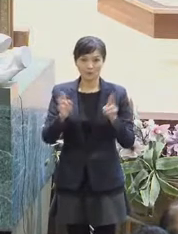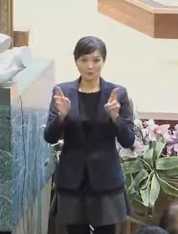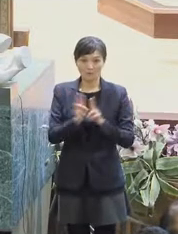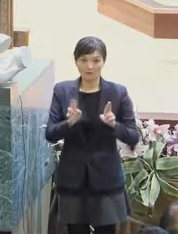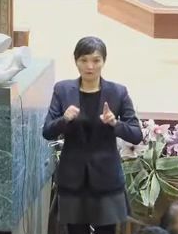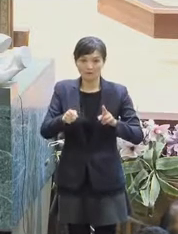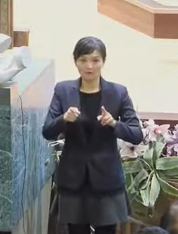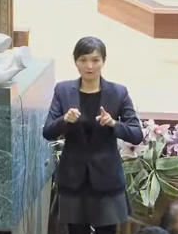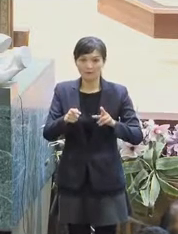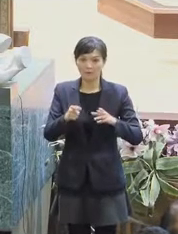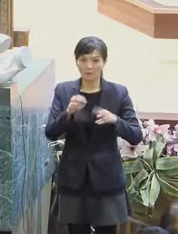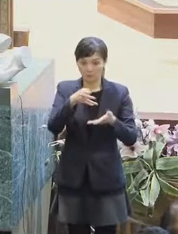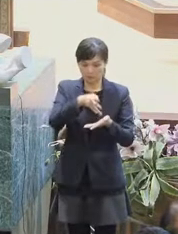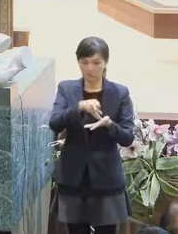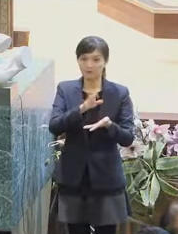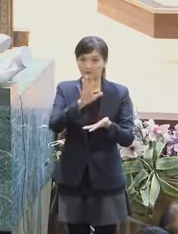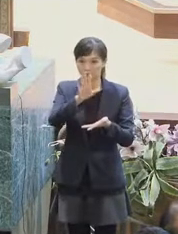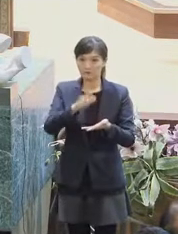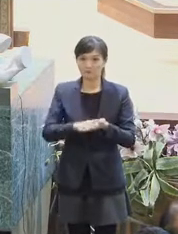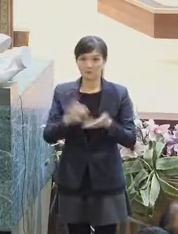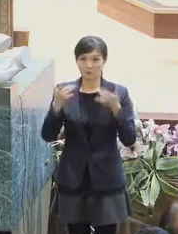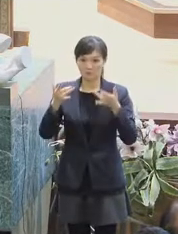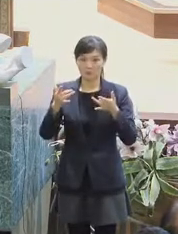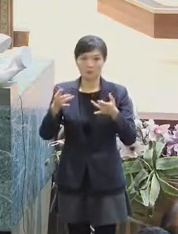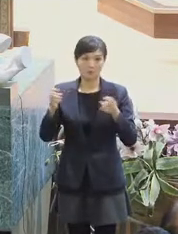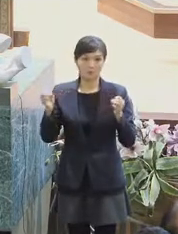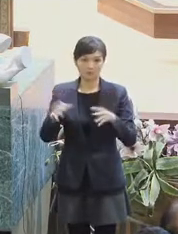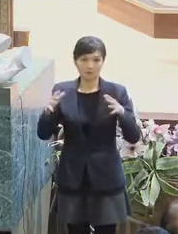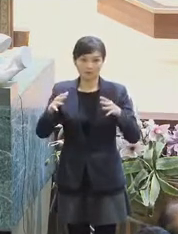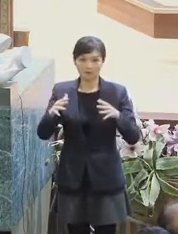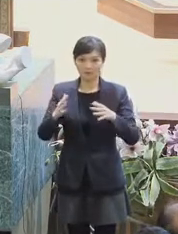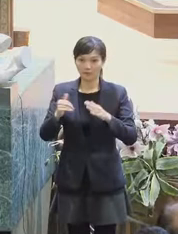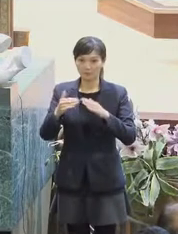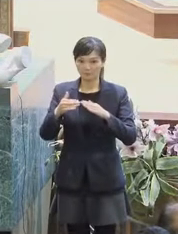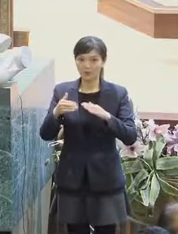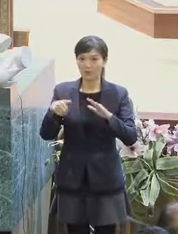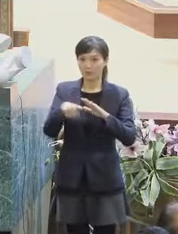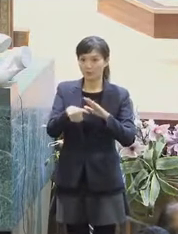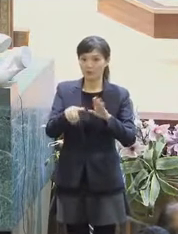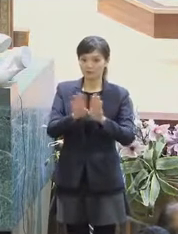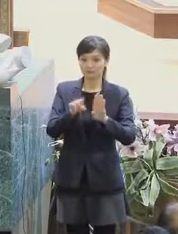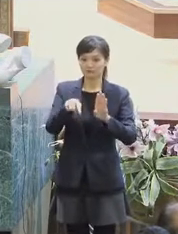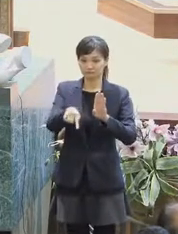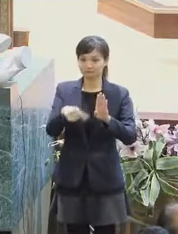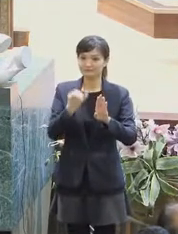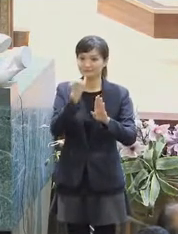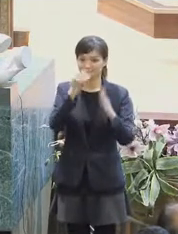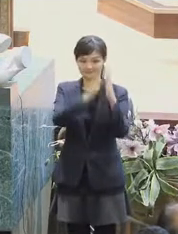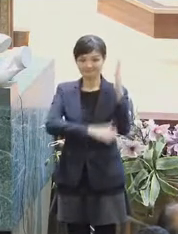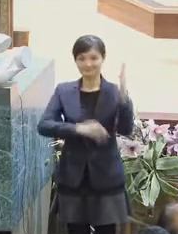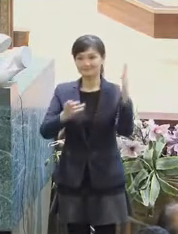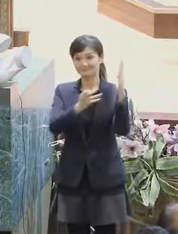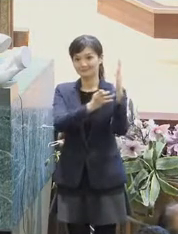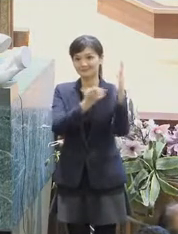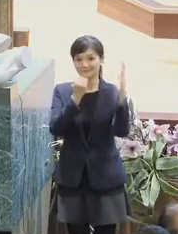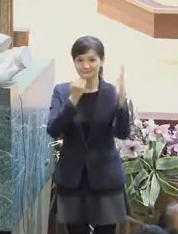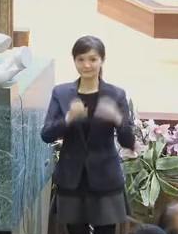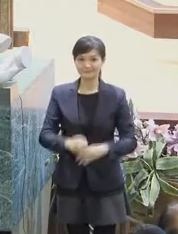名就在我们的魔法学校的入口处，你可以直接在那个墙上面写下你的名字，这样子就可以了。